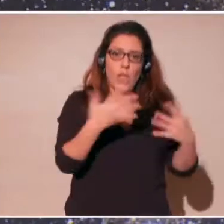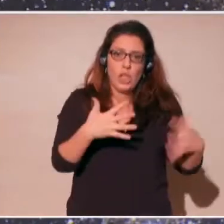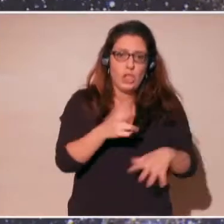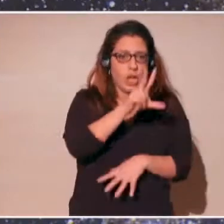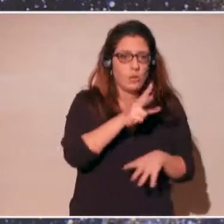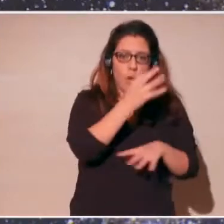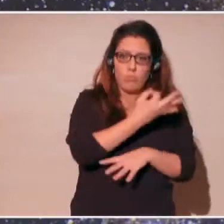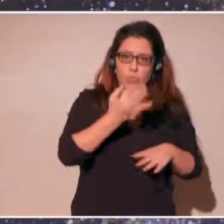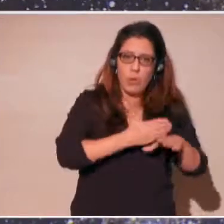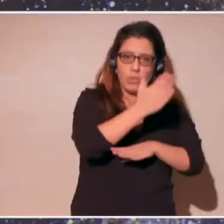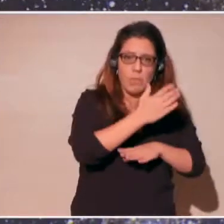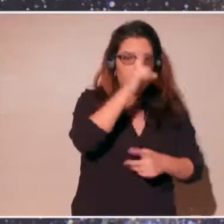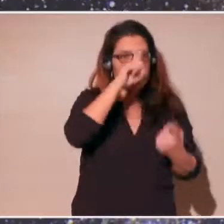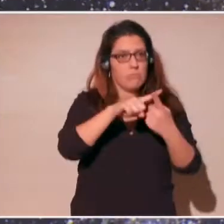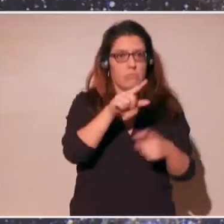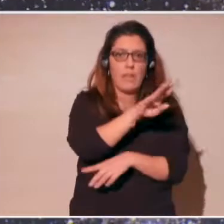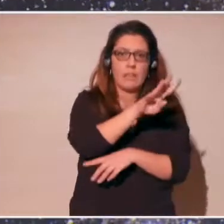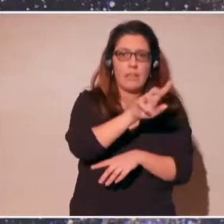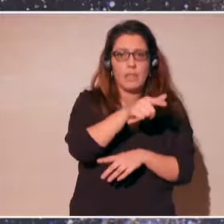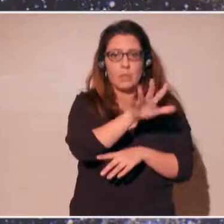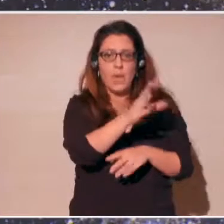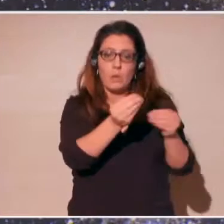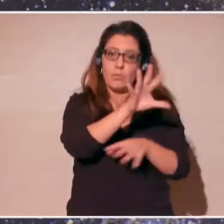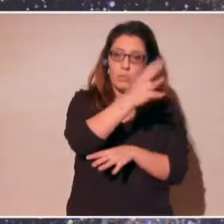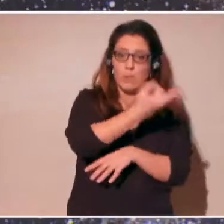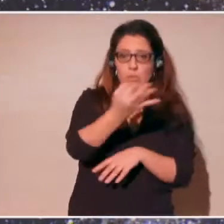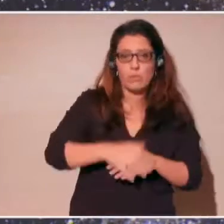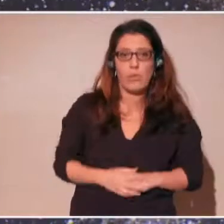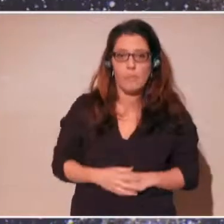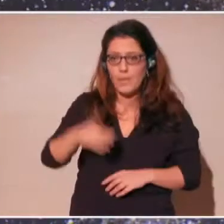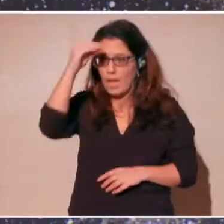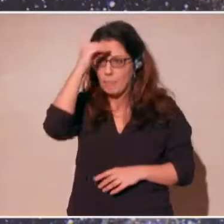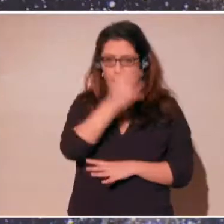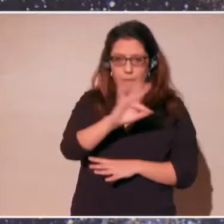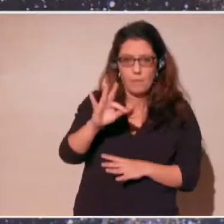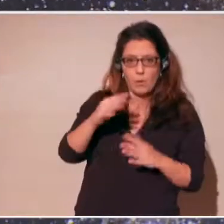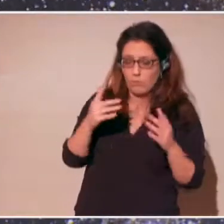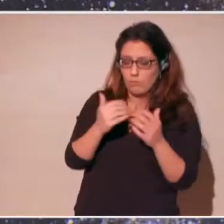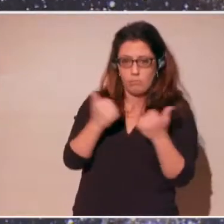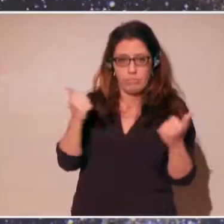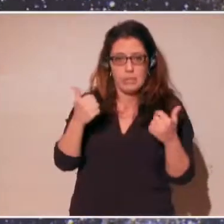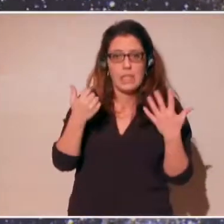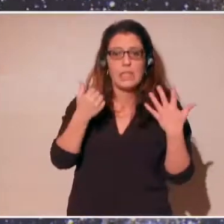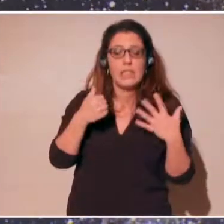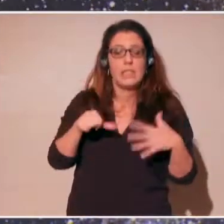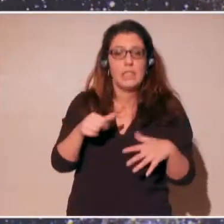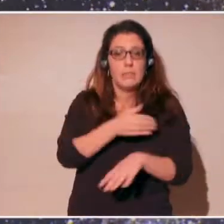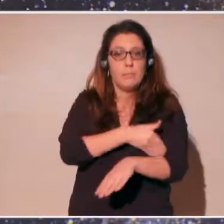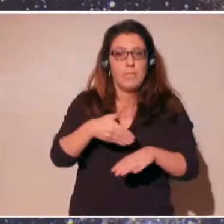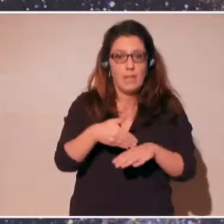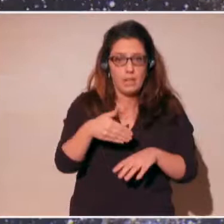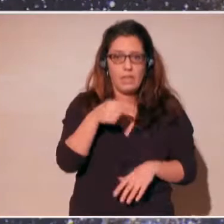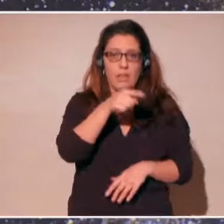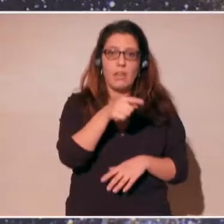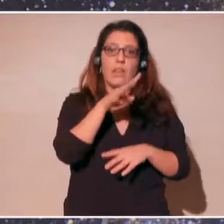3,5, voire les 4%. Entre la France et l'Allemagne, le différentiel annuel est de 16 milliards, 4 pour la recherche académique et